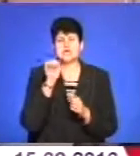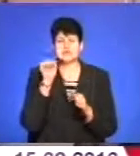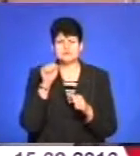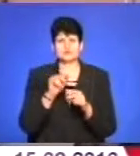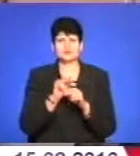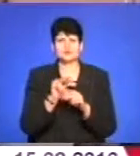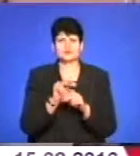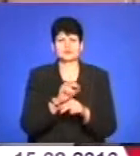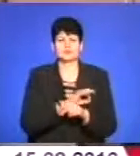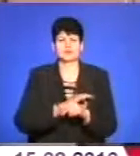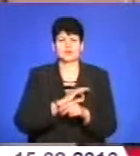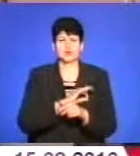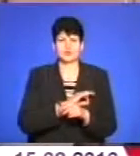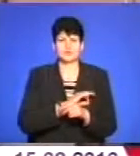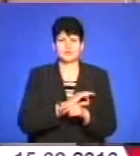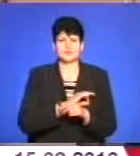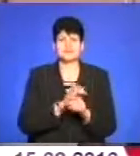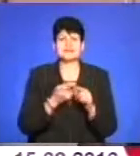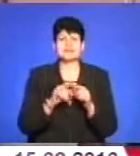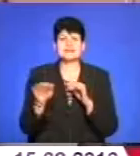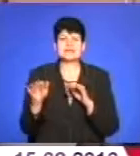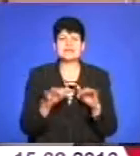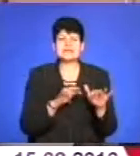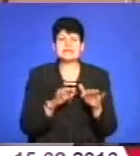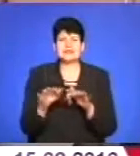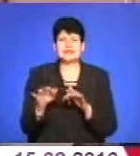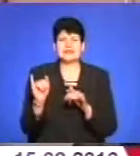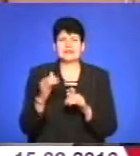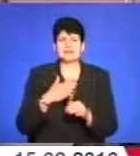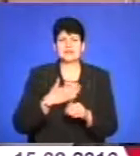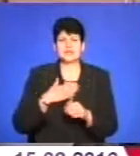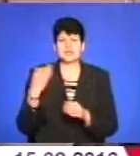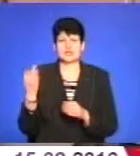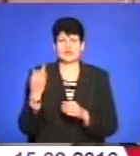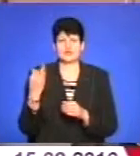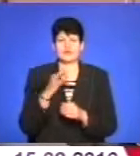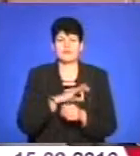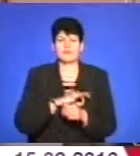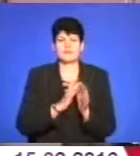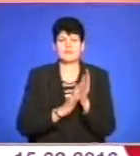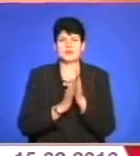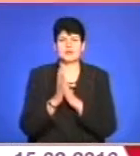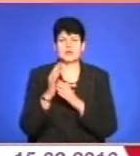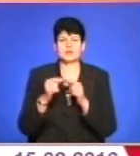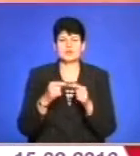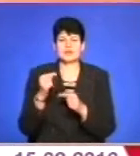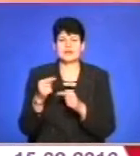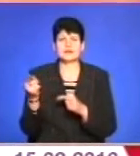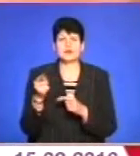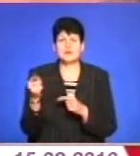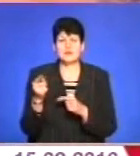і на цих заходах, і на нашій історії виховати підростаюче покоління.